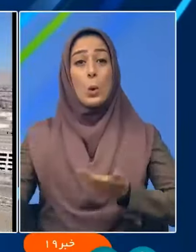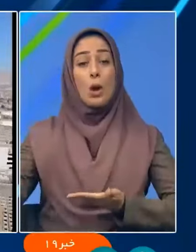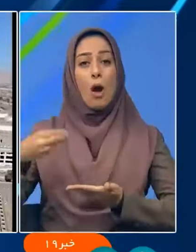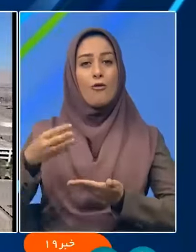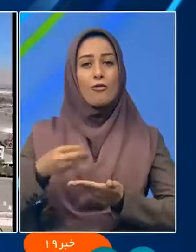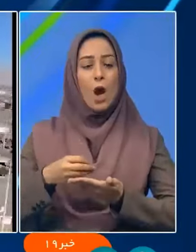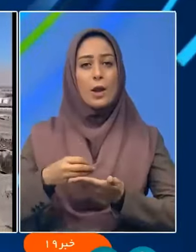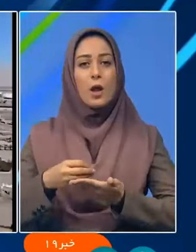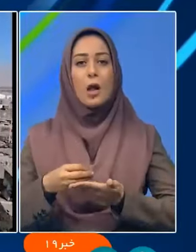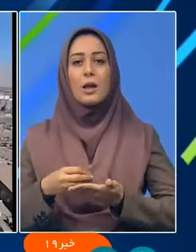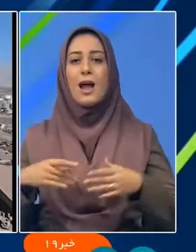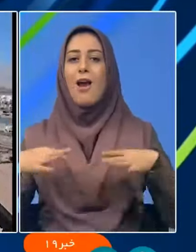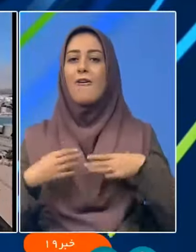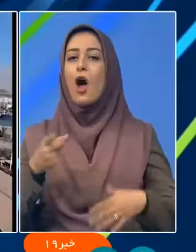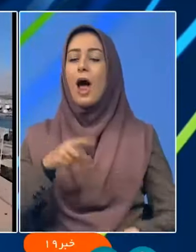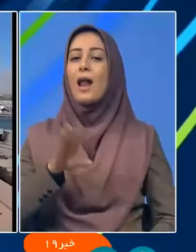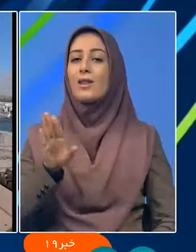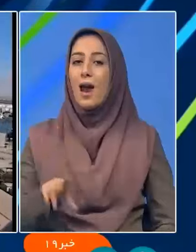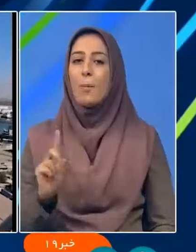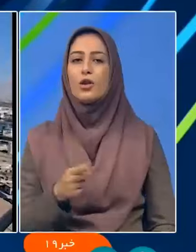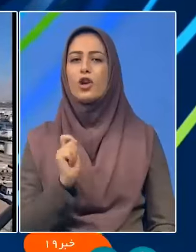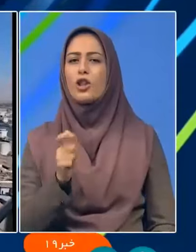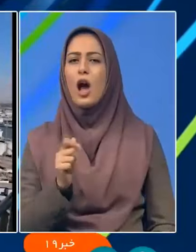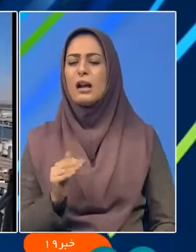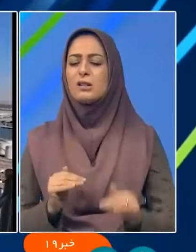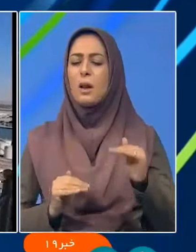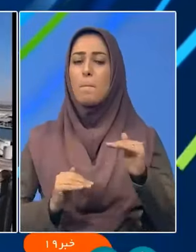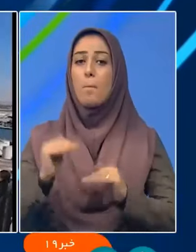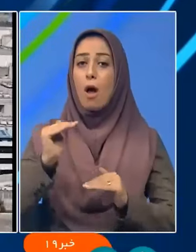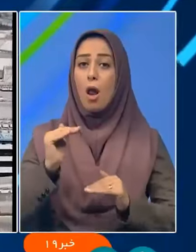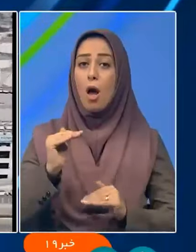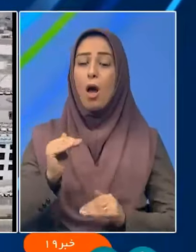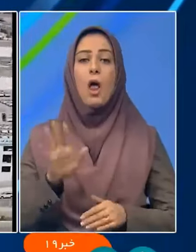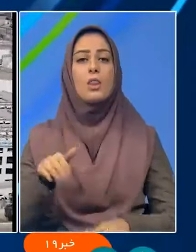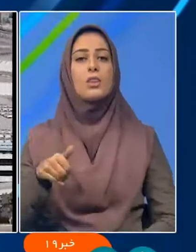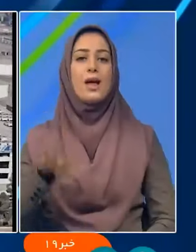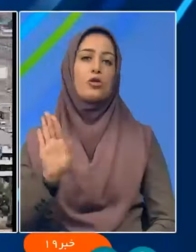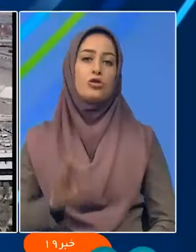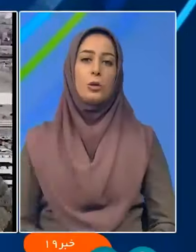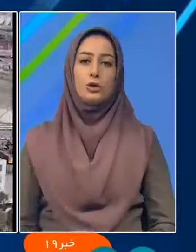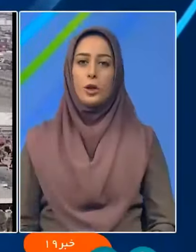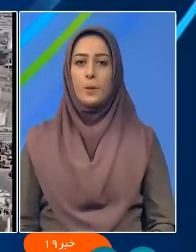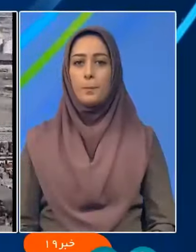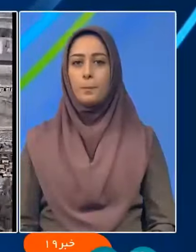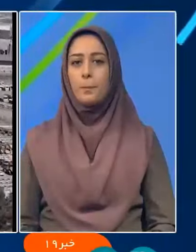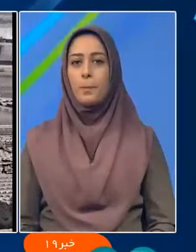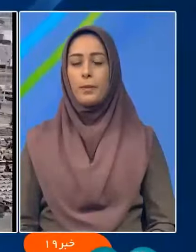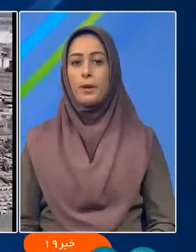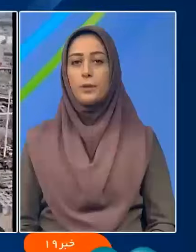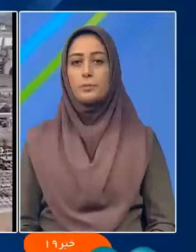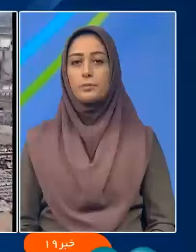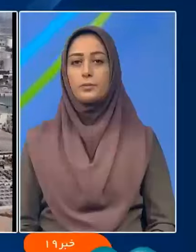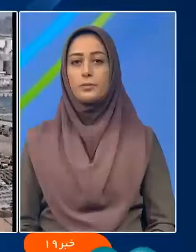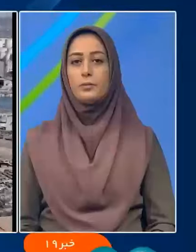به نحوی صورت گیرد که هزینه نامتعارف بر قیمت نهایی تحمیل نشود.